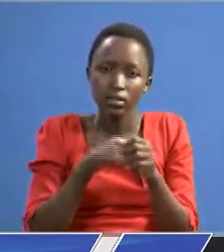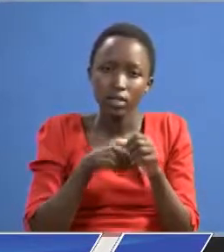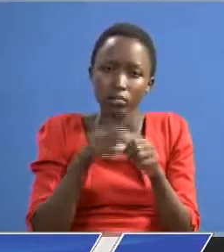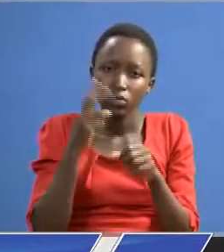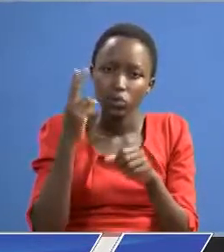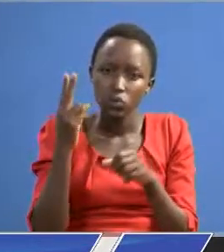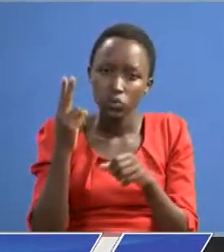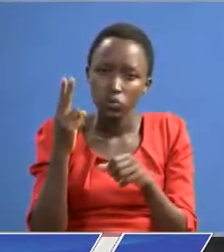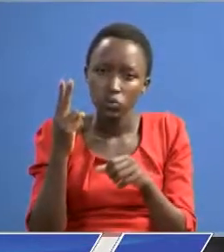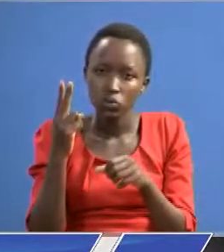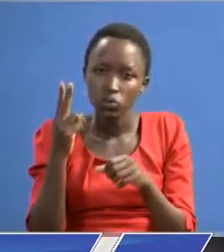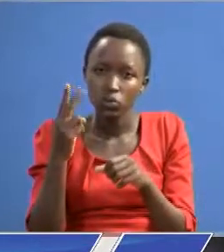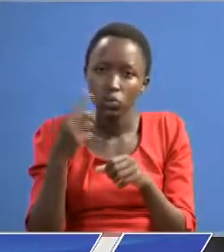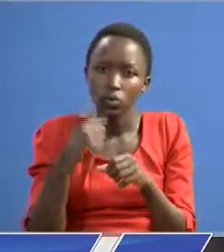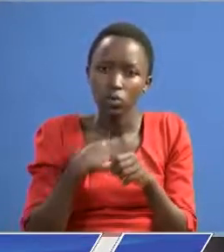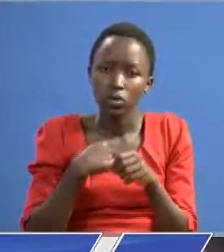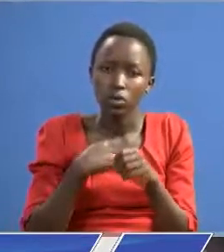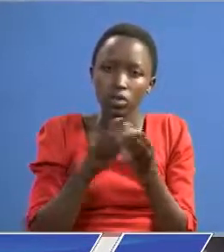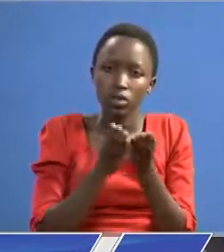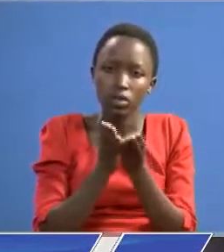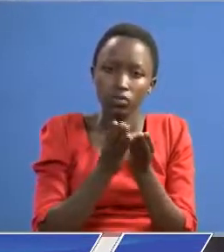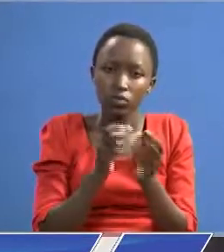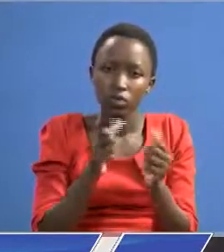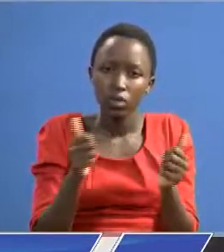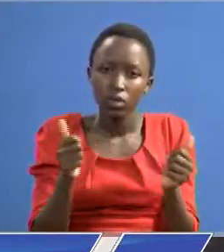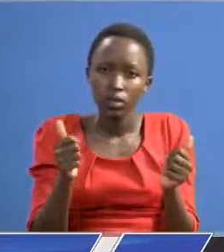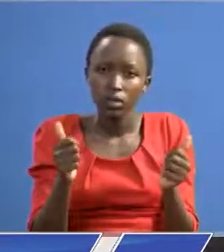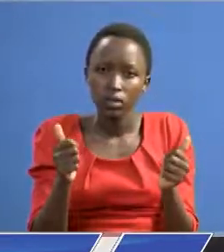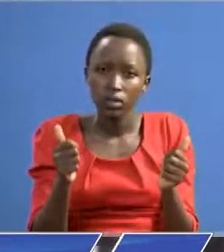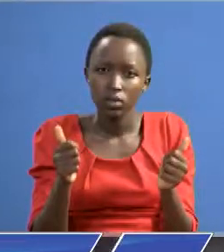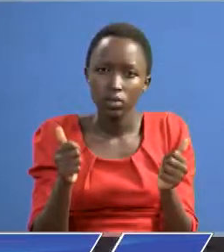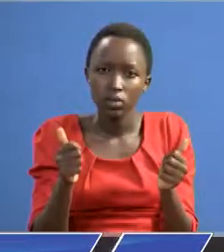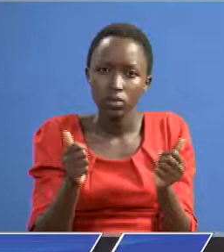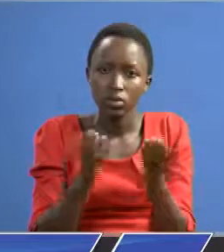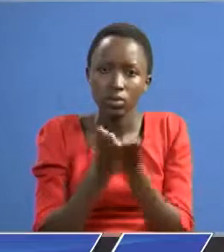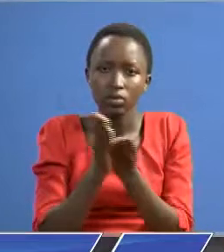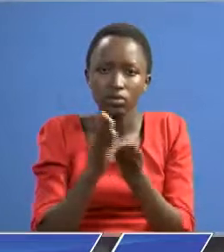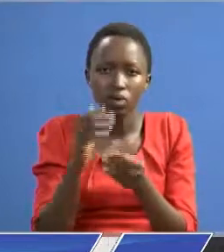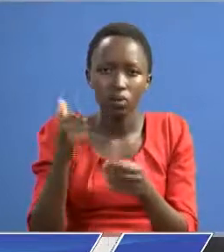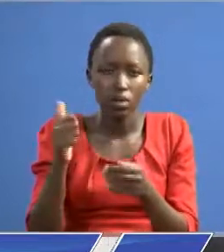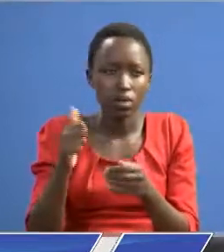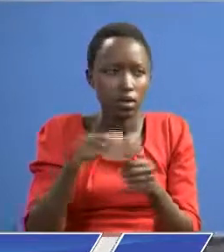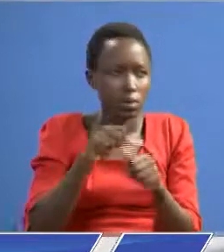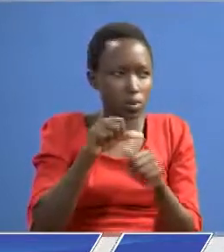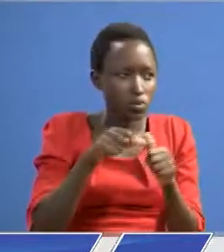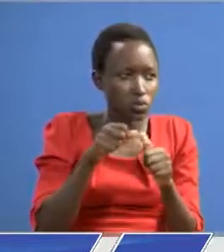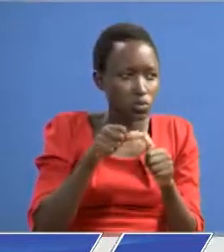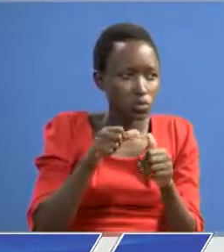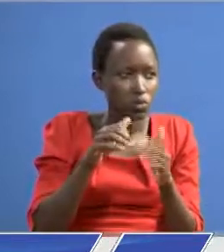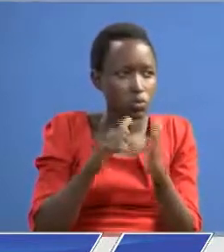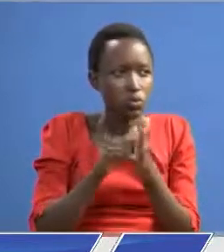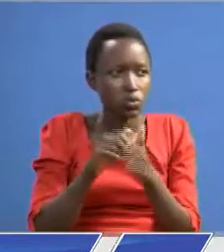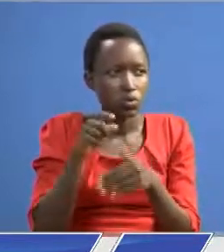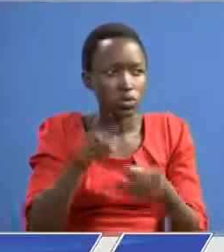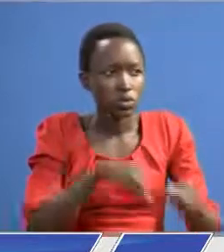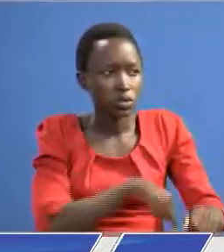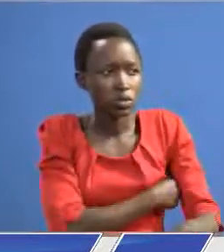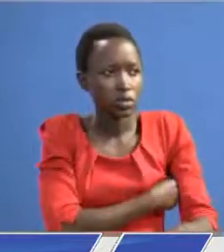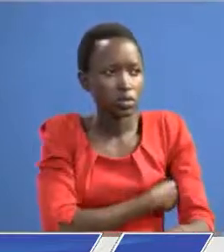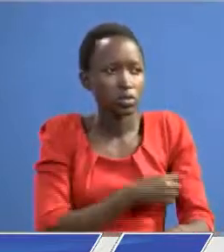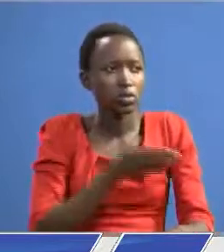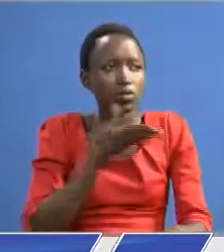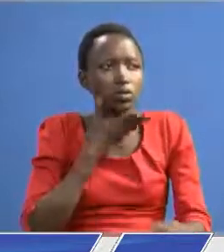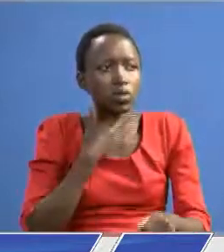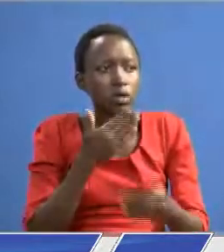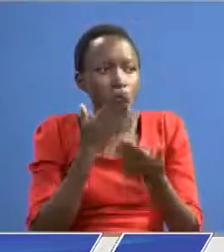8 kamili na nimehudumiwa na namshukuru. Sijahudumiwa but niko almost. Alafu huyu chief mimi napenda